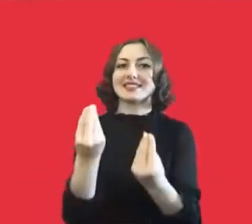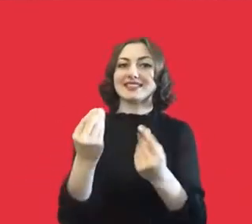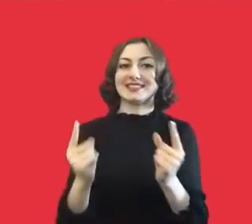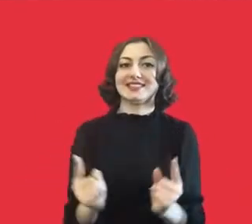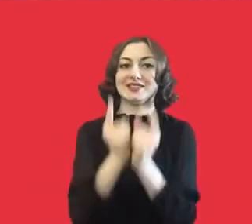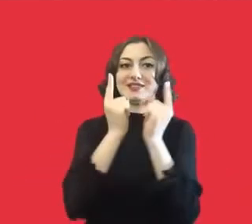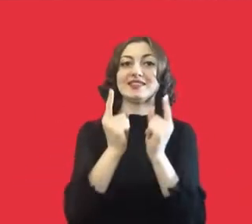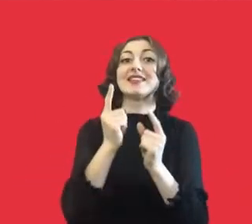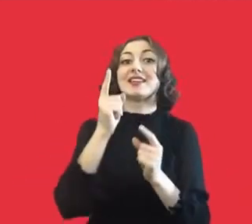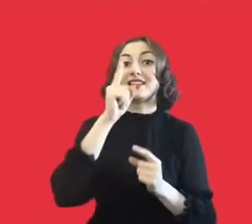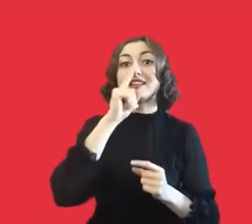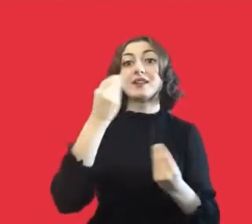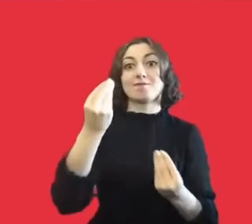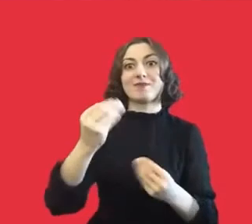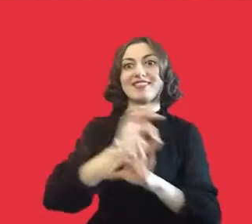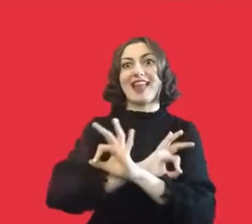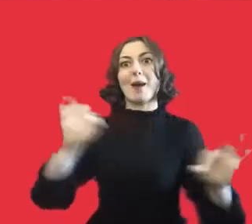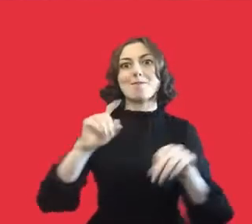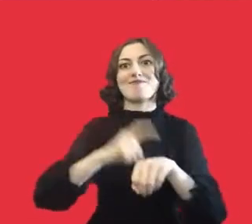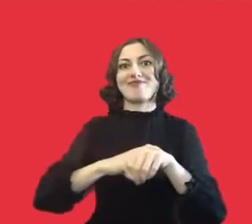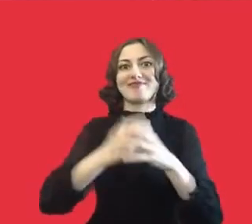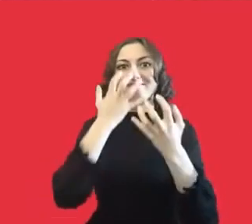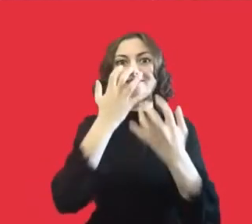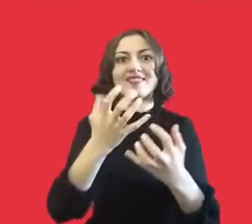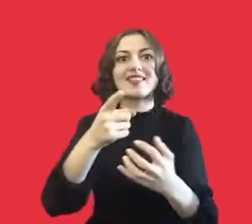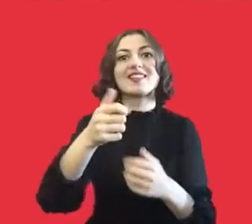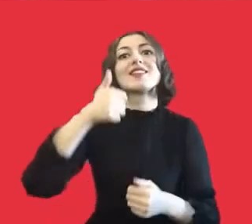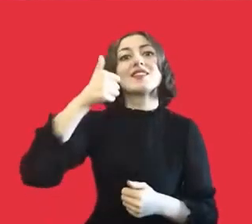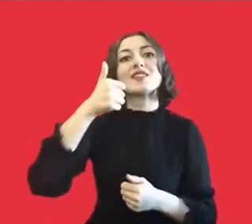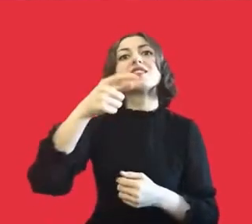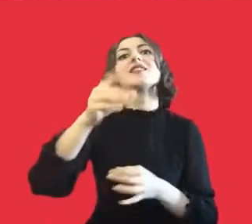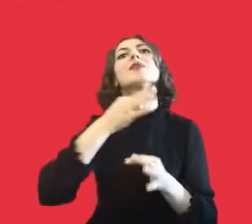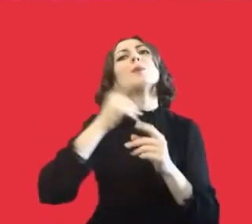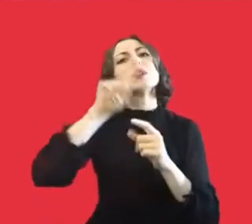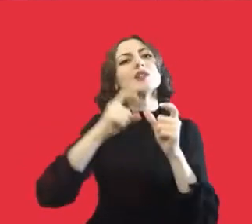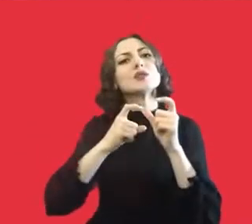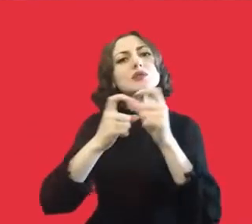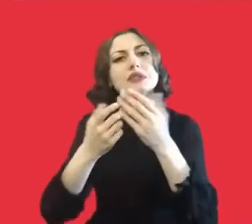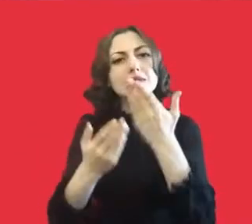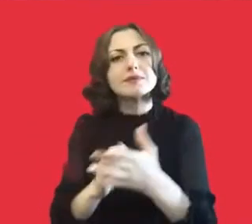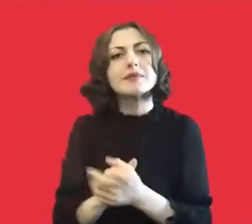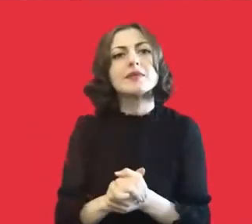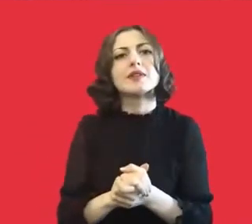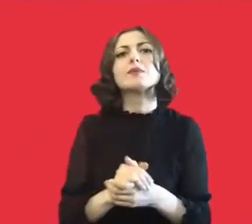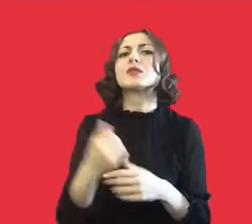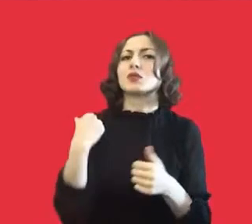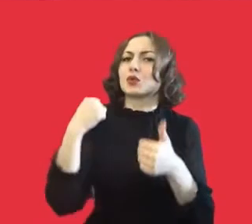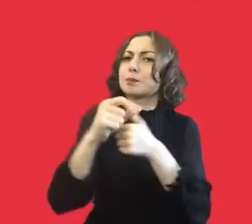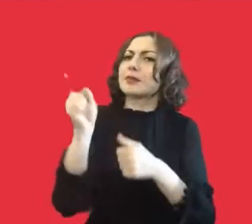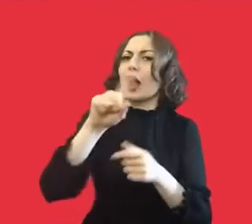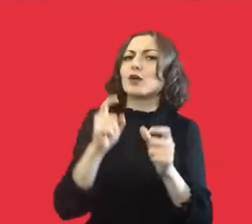müjdesini vererek AFAD başkanımıza da aynı soruyu yönelttim. Size de yöneltmek istiyorum.